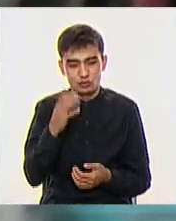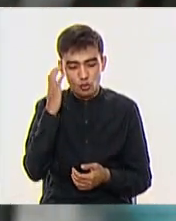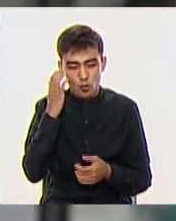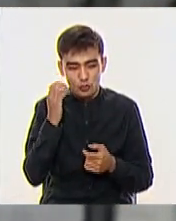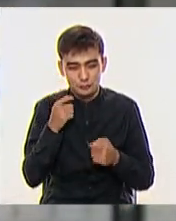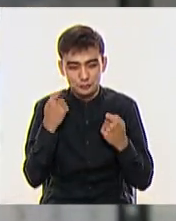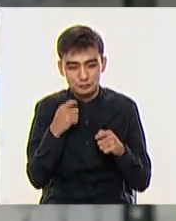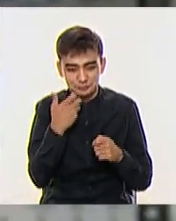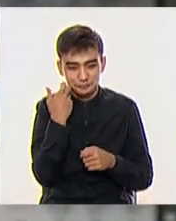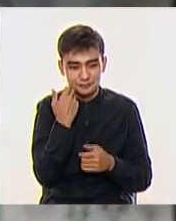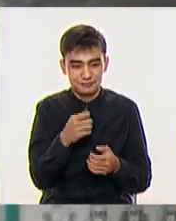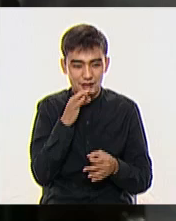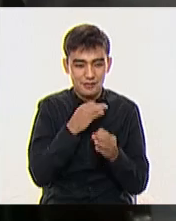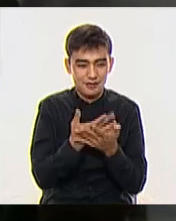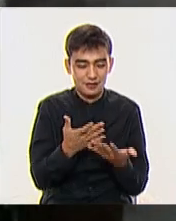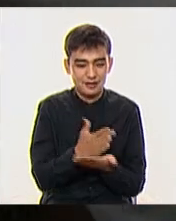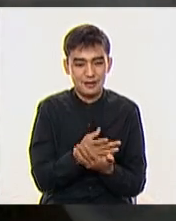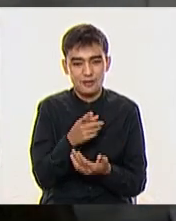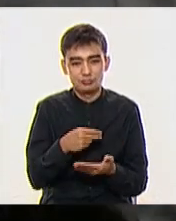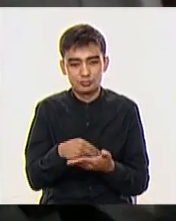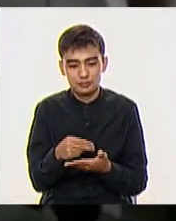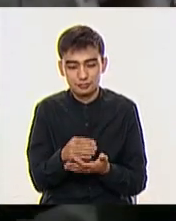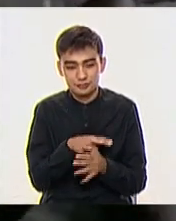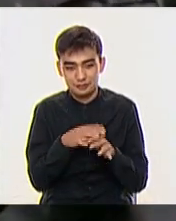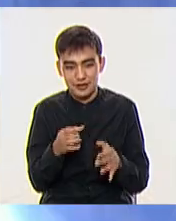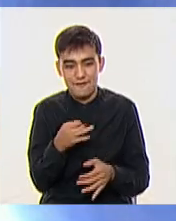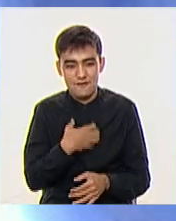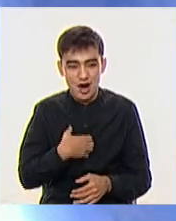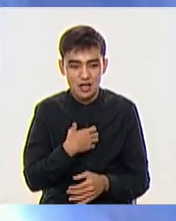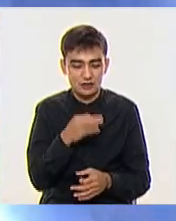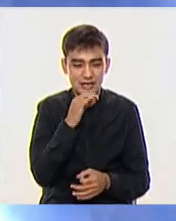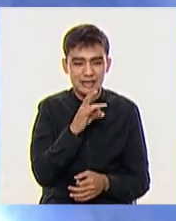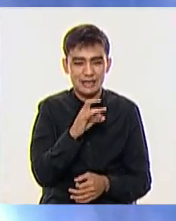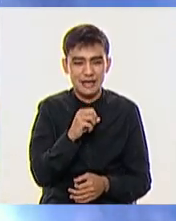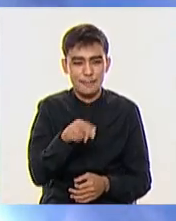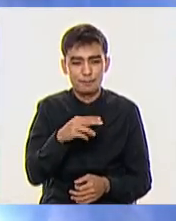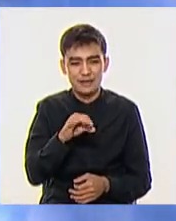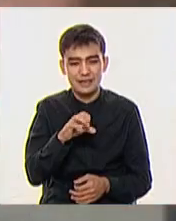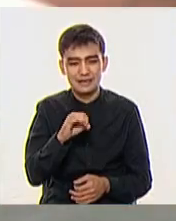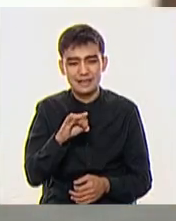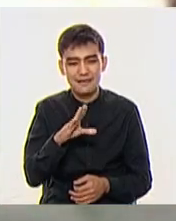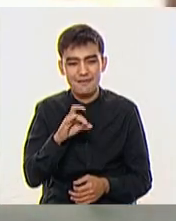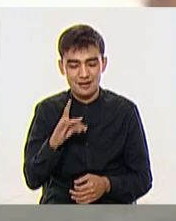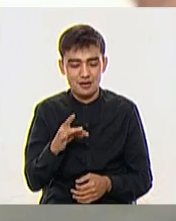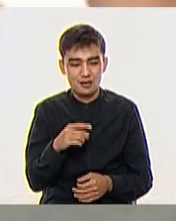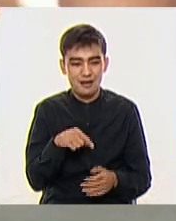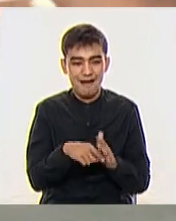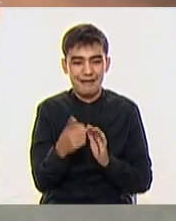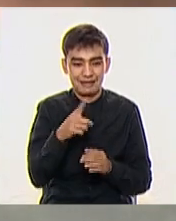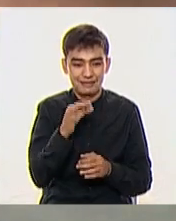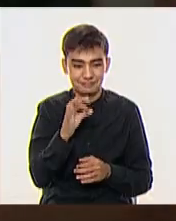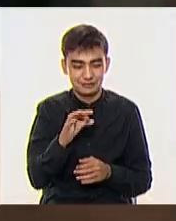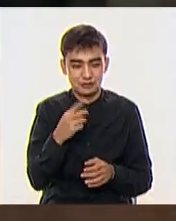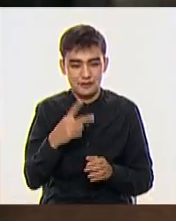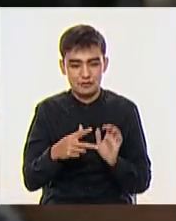рынок медикаментов. На особом счету перекупщиков жизненно важный ремдесивир. За одну дозу просят 28 тысяч рупий.